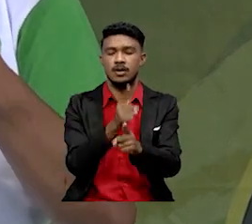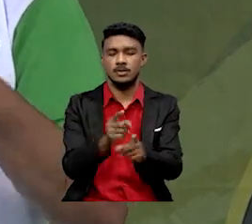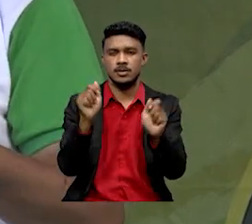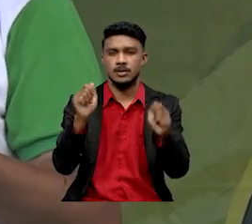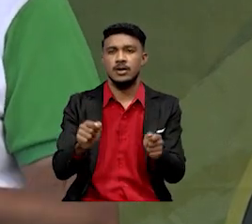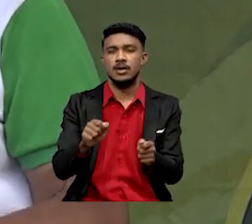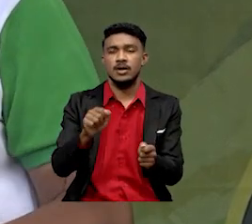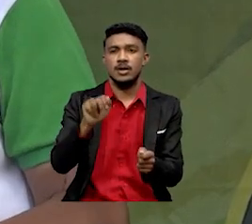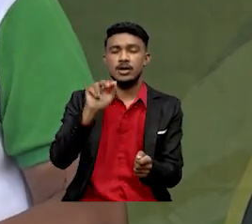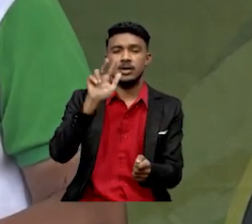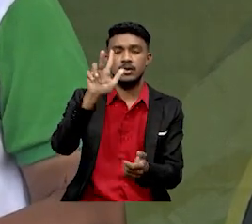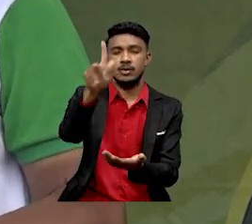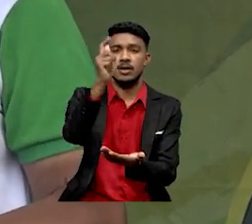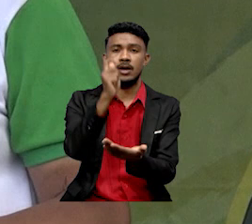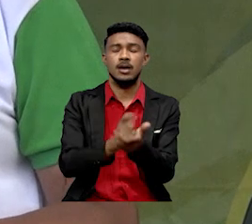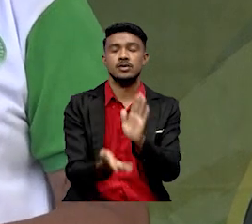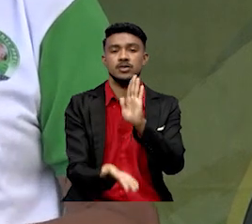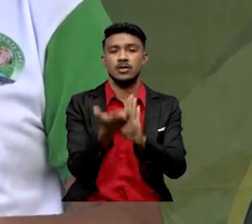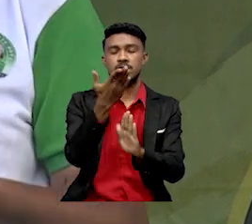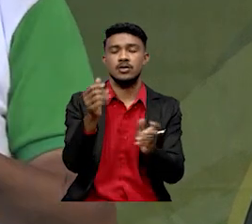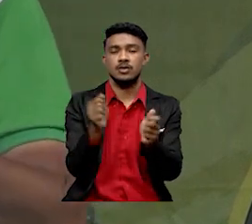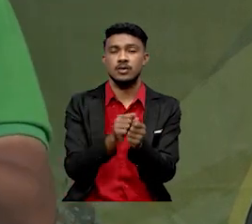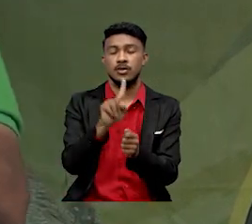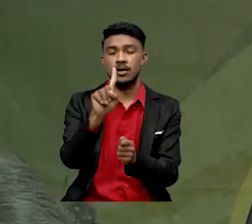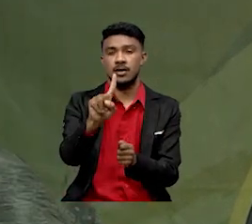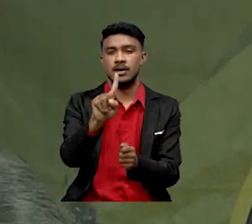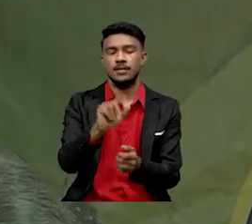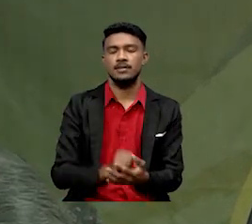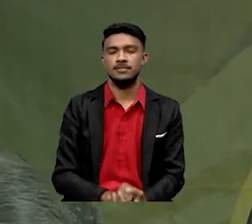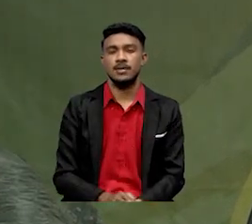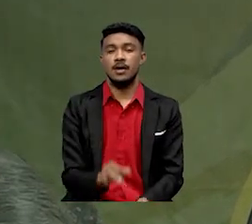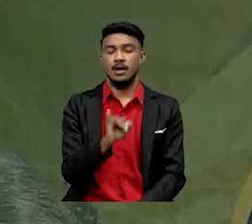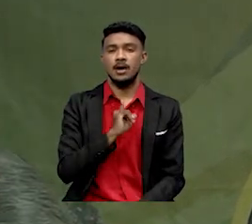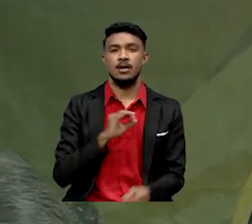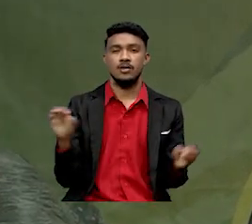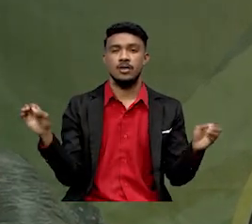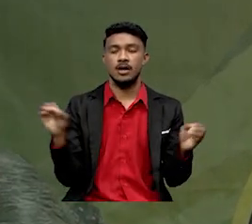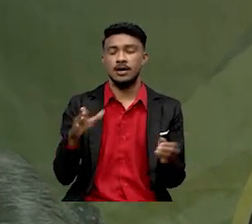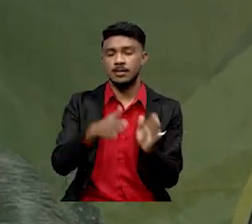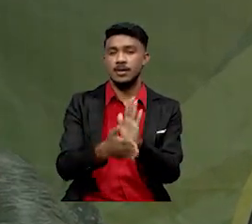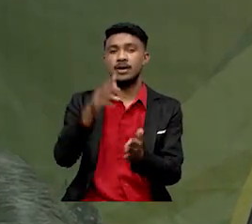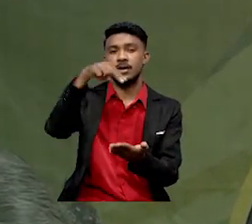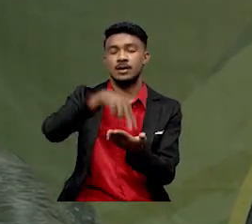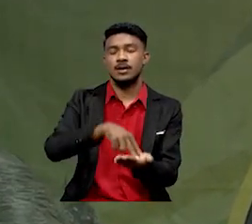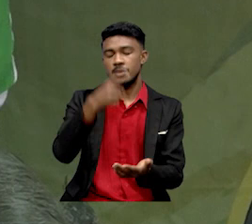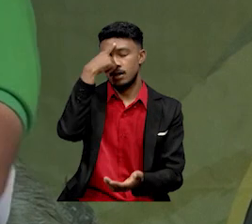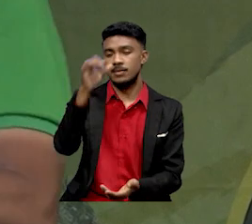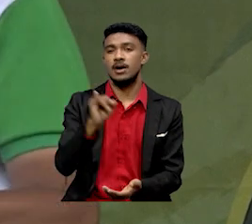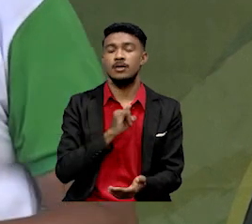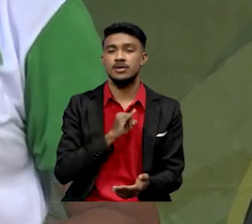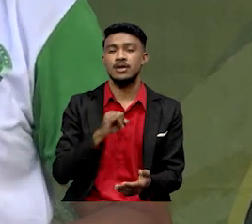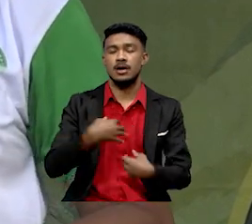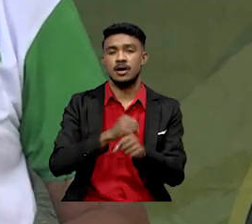rihun atu stolu resi. Oda ne. Hau lai hem nele tambah hamos lau helau